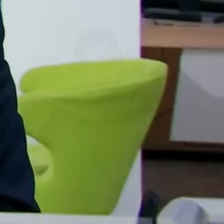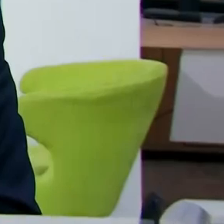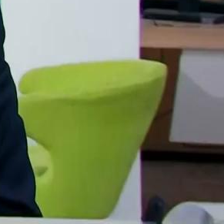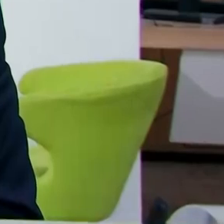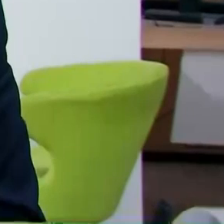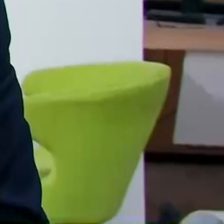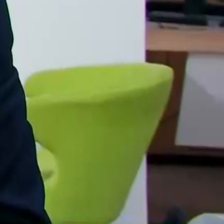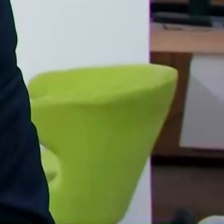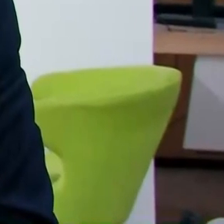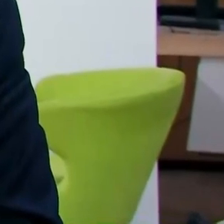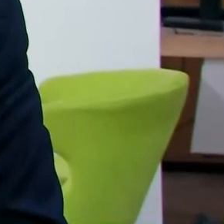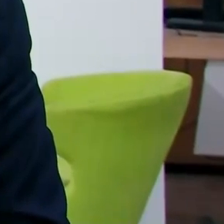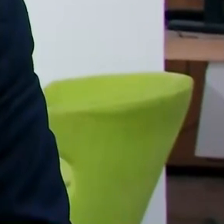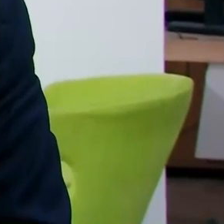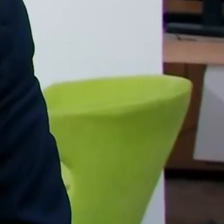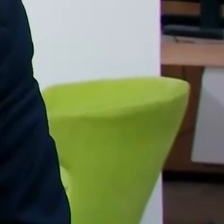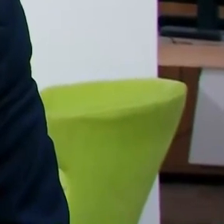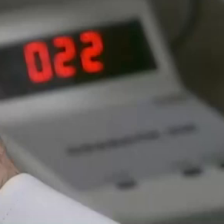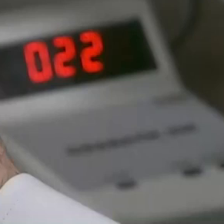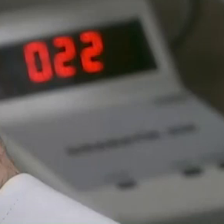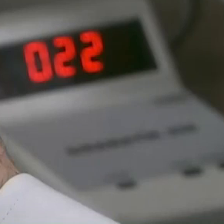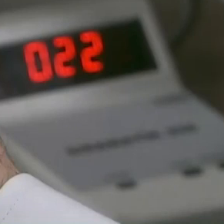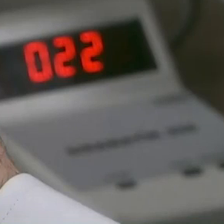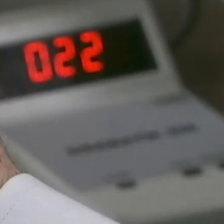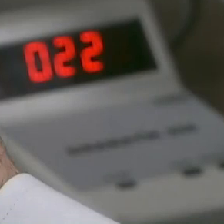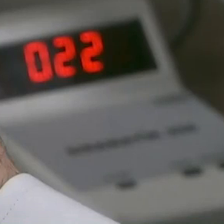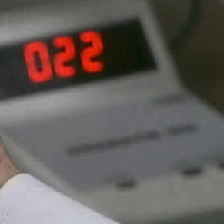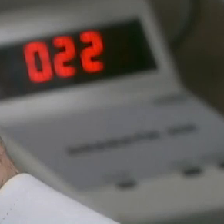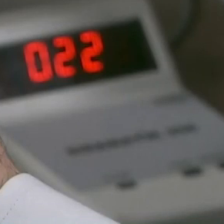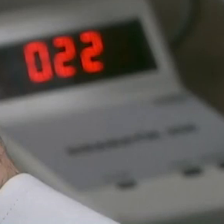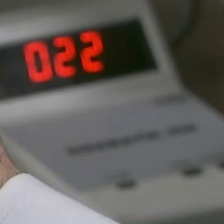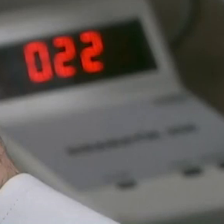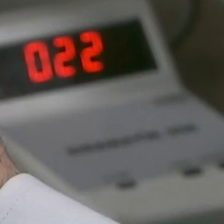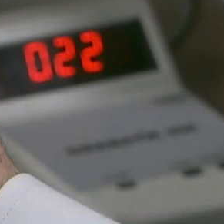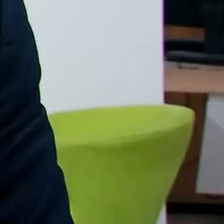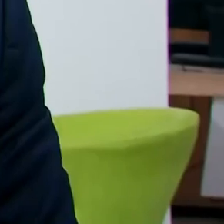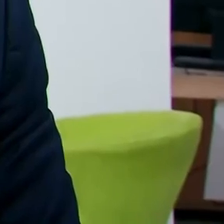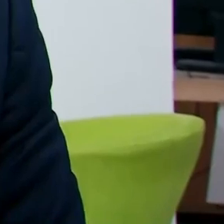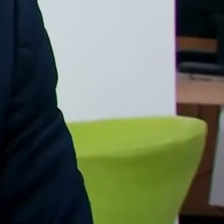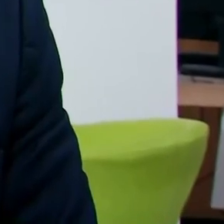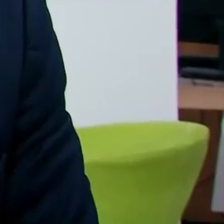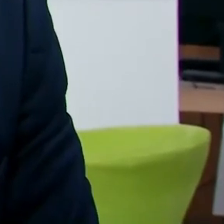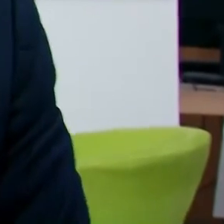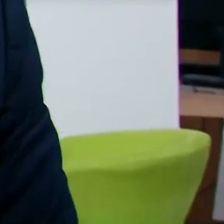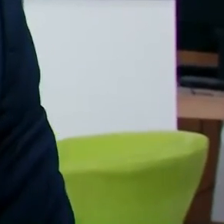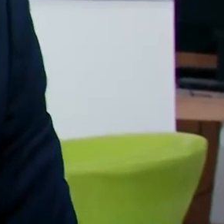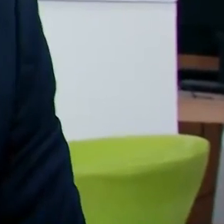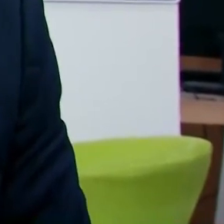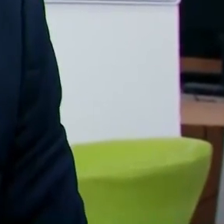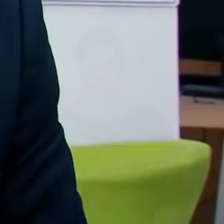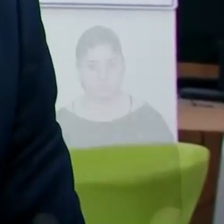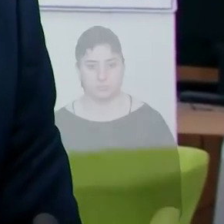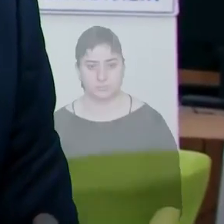Adamlardan biri Biricik'i saçından tutup geri çekti. Nurhan'ın gözleri dehşetle açıldı, şokta.